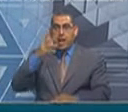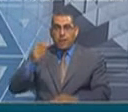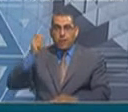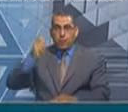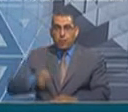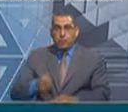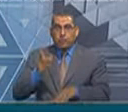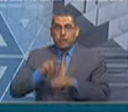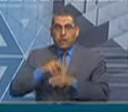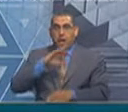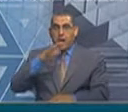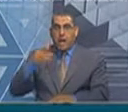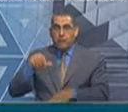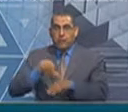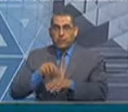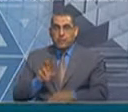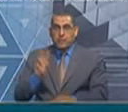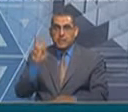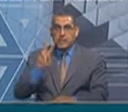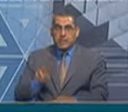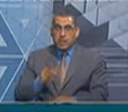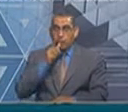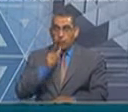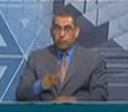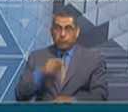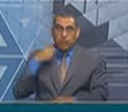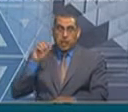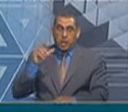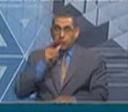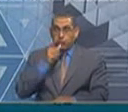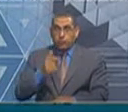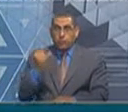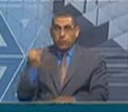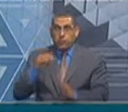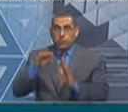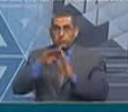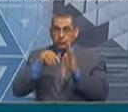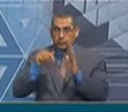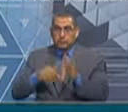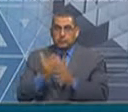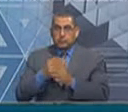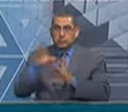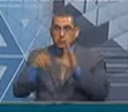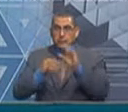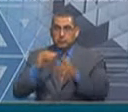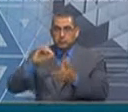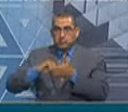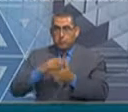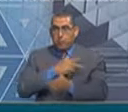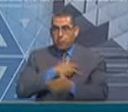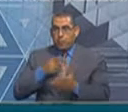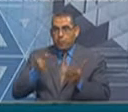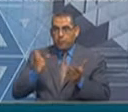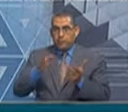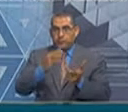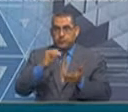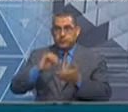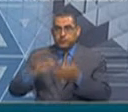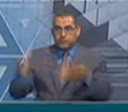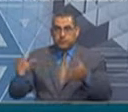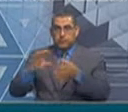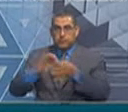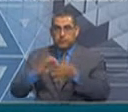موسى وسانت كاترين، حيث وجه سيادته في هذا الإطار بالتنسيق بين كافة أجهزة الدولة